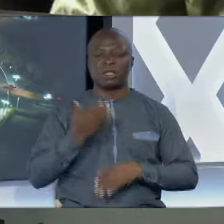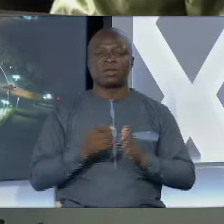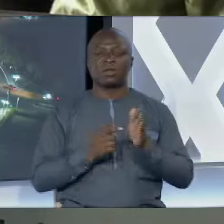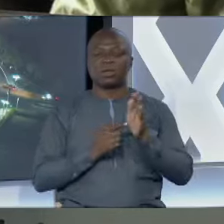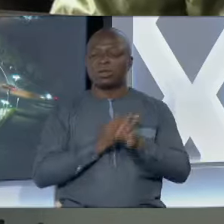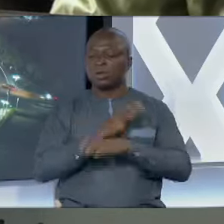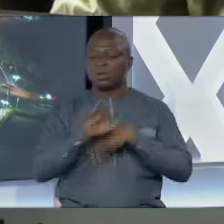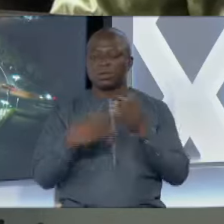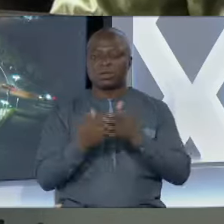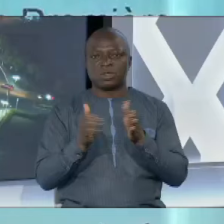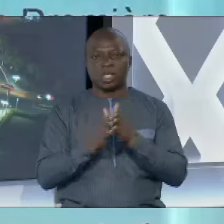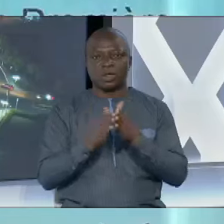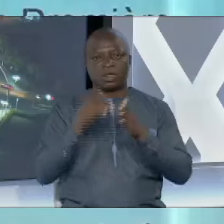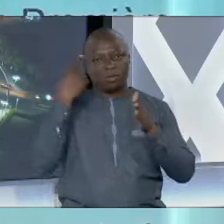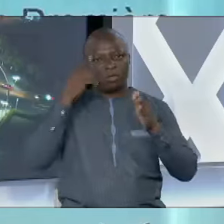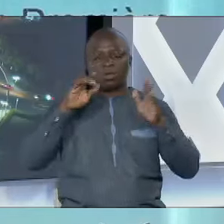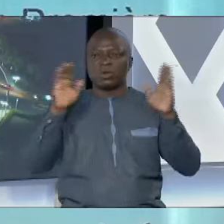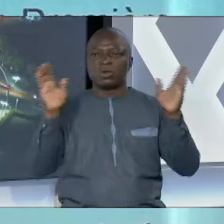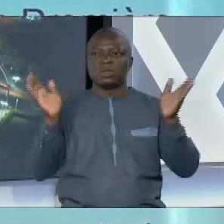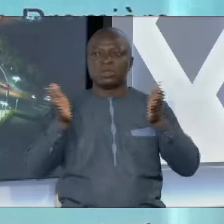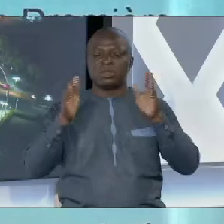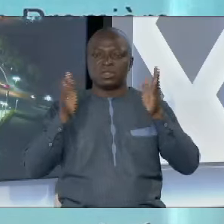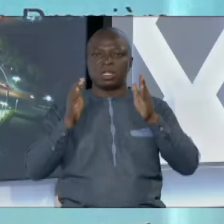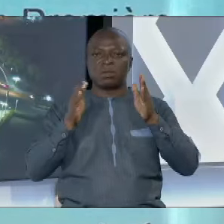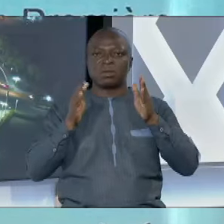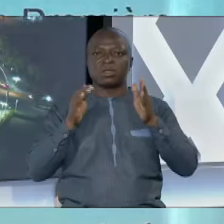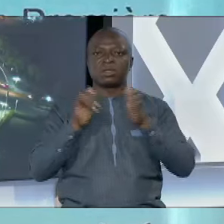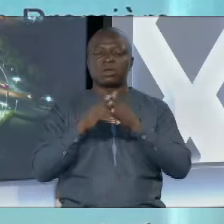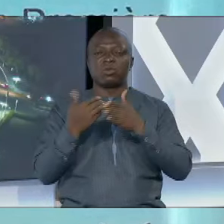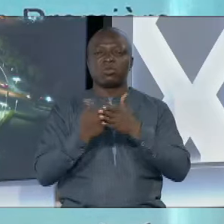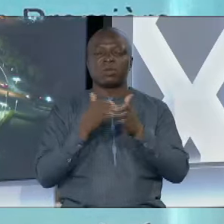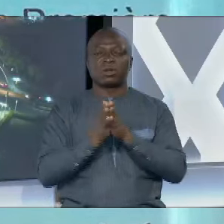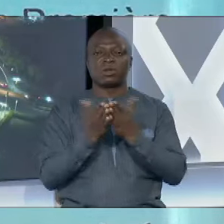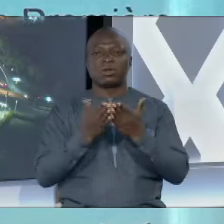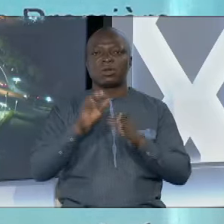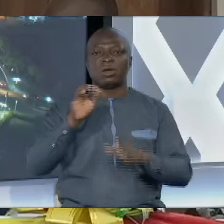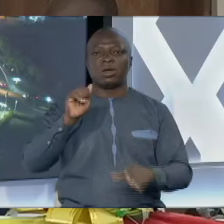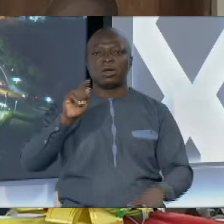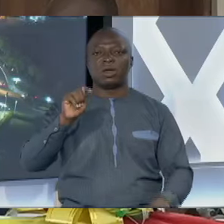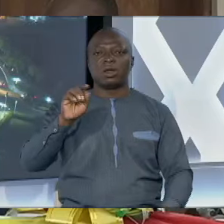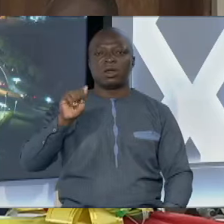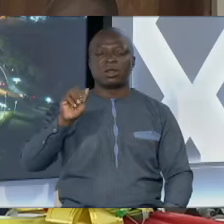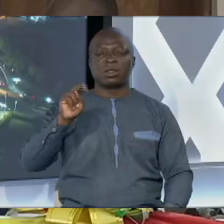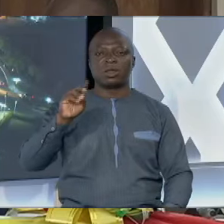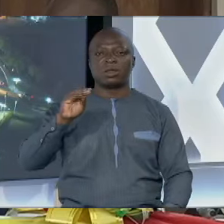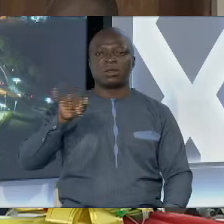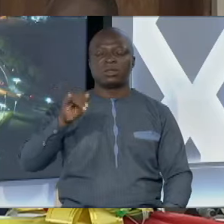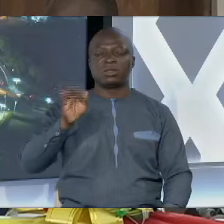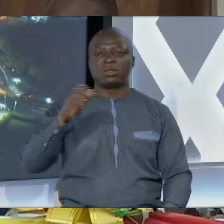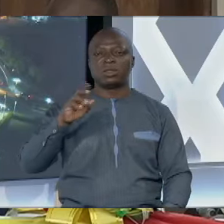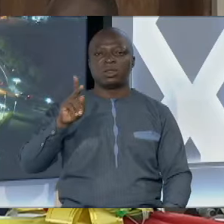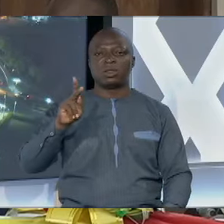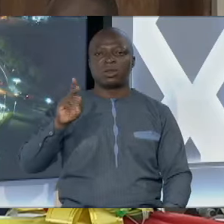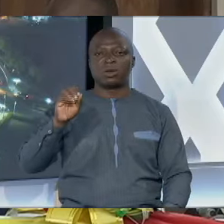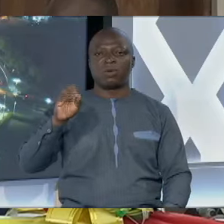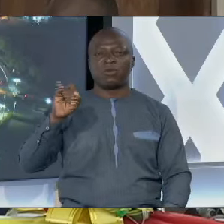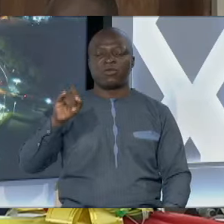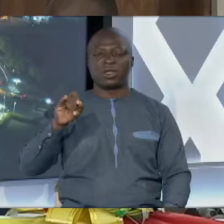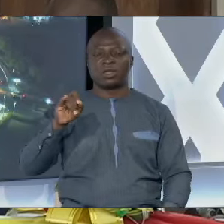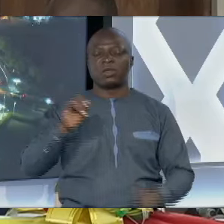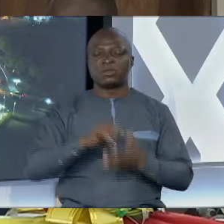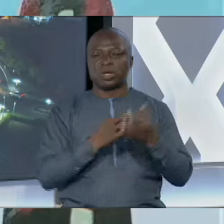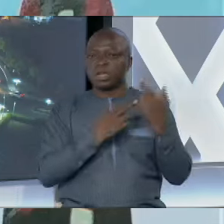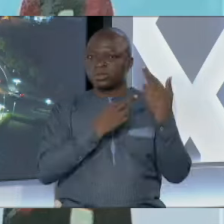tous réunis pour célébrer le lancement du nouvel ouvrage d'Atandi Kofi Christ-Roy, magistrat et auteur. Dans